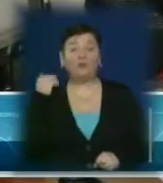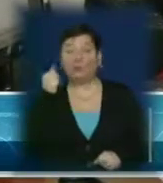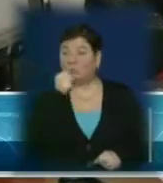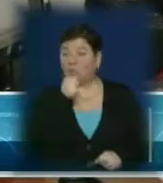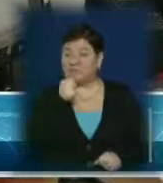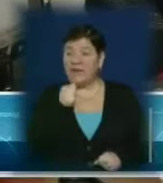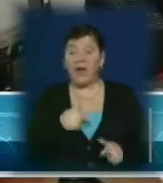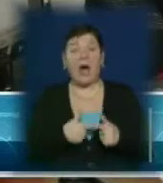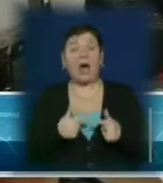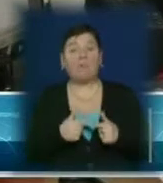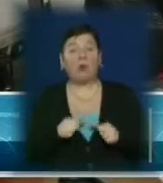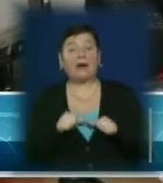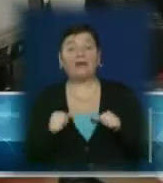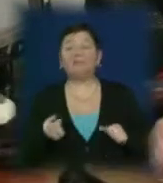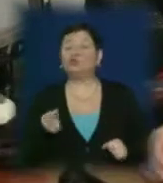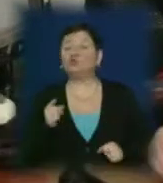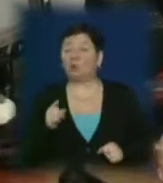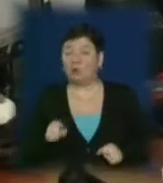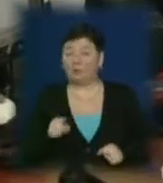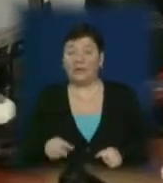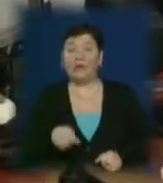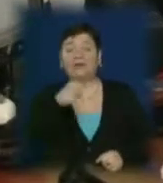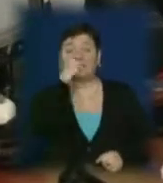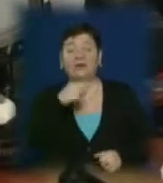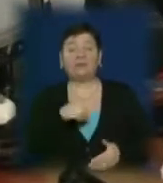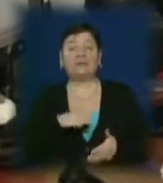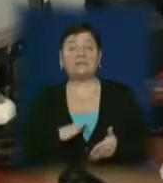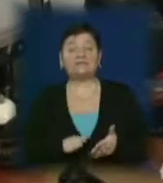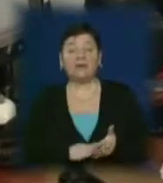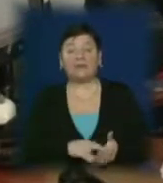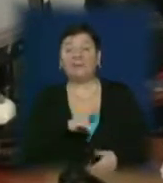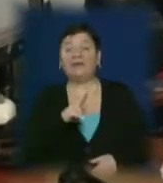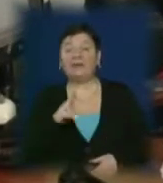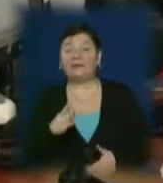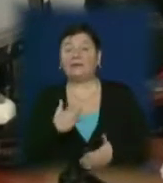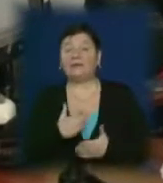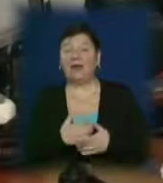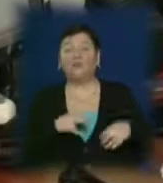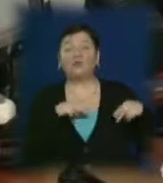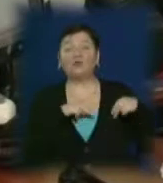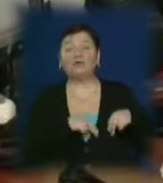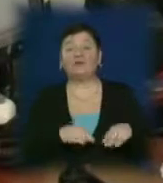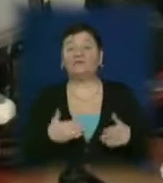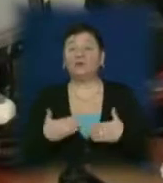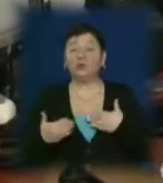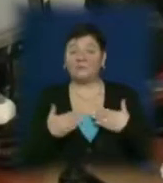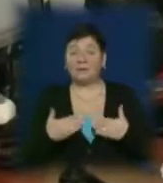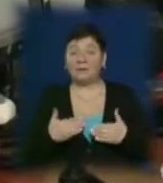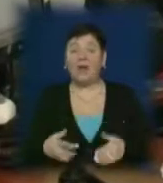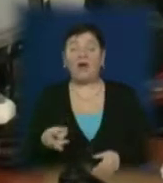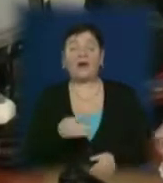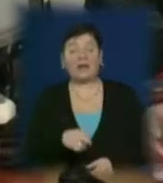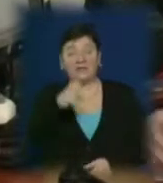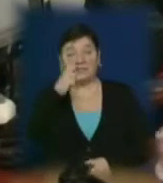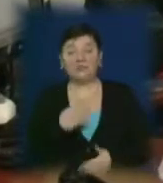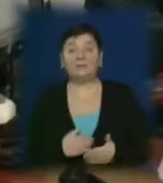будь-якому випадку. Крім цього, державним реєстраторам, які перебувають у трудових відносинах, в райдержадміністраціях